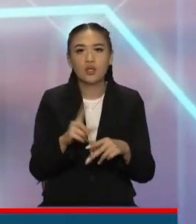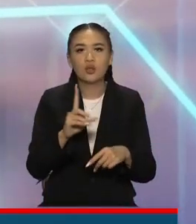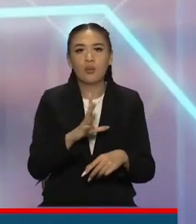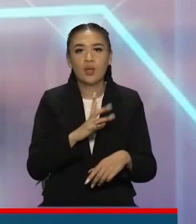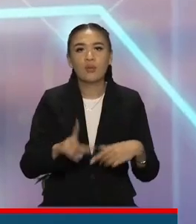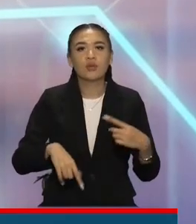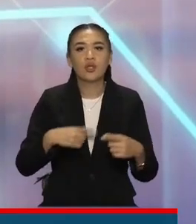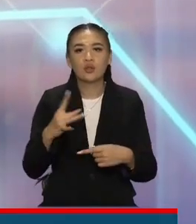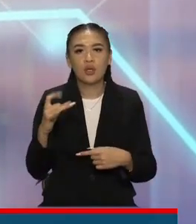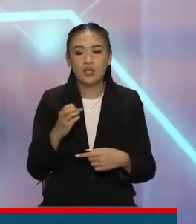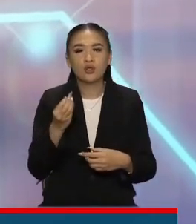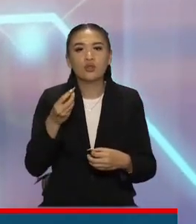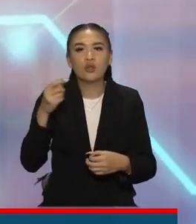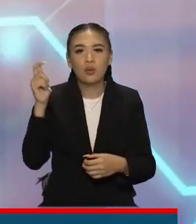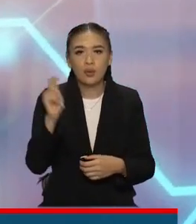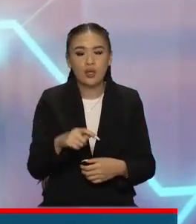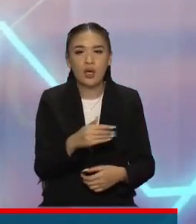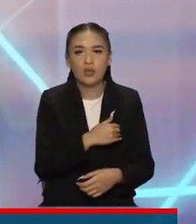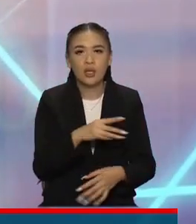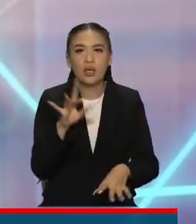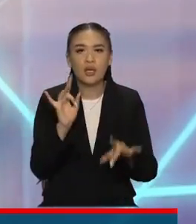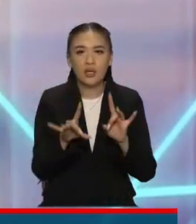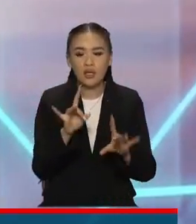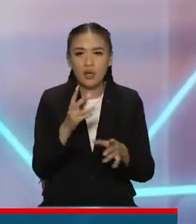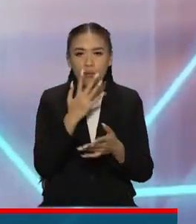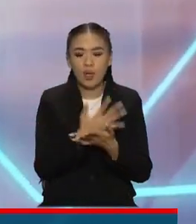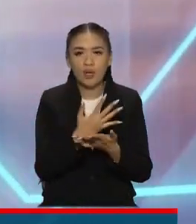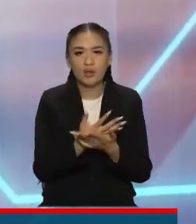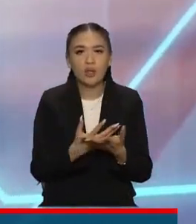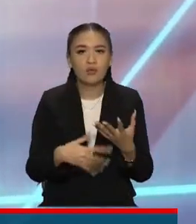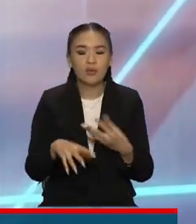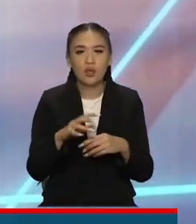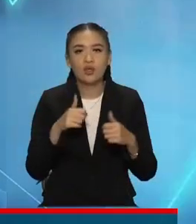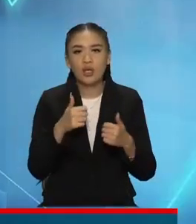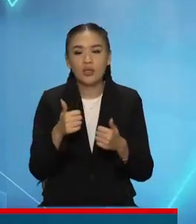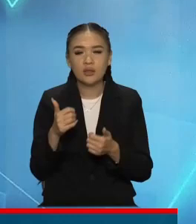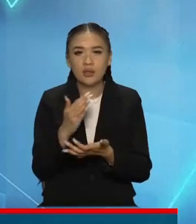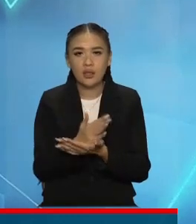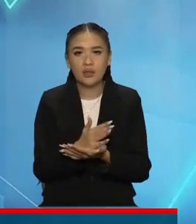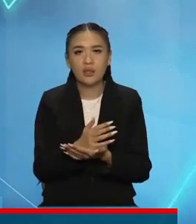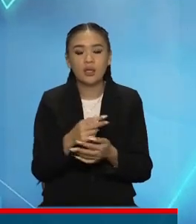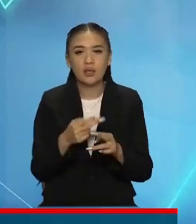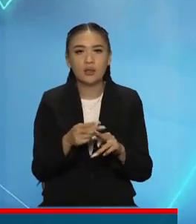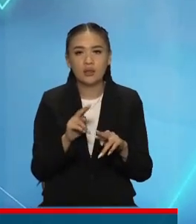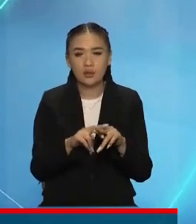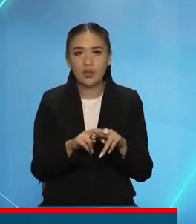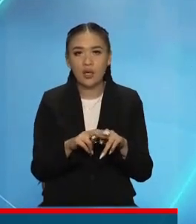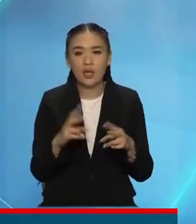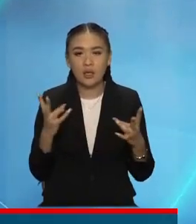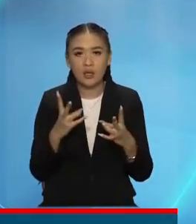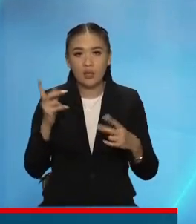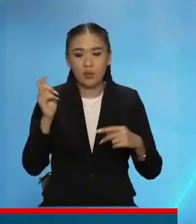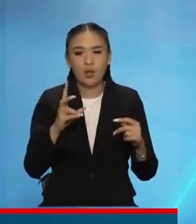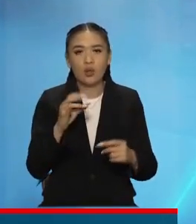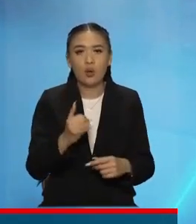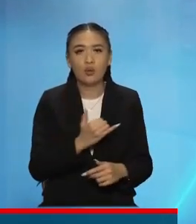келтіру, болмаса соның жарнама жасау, е, мынандай елге барын, осында жақсы нәрселер бар екен деп, адам екінші рет қайта келу керек та. А